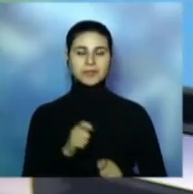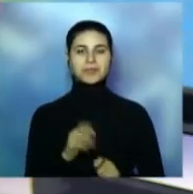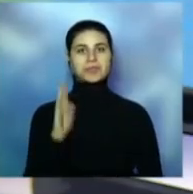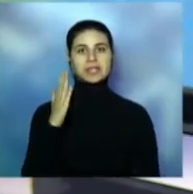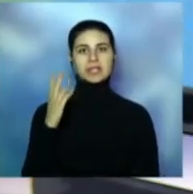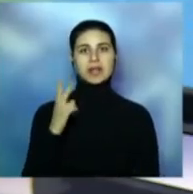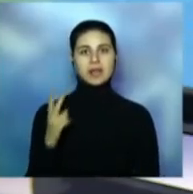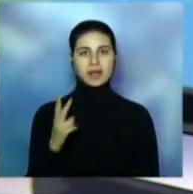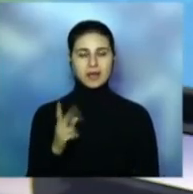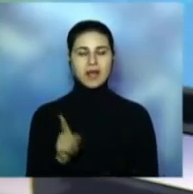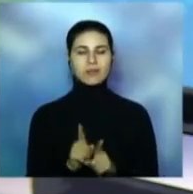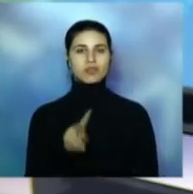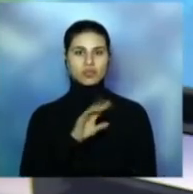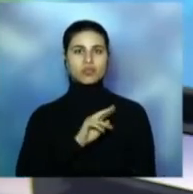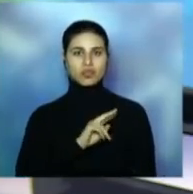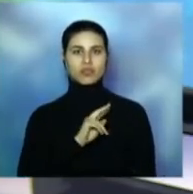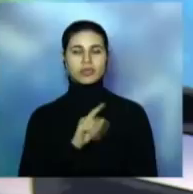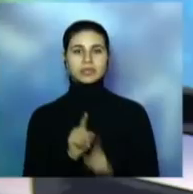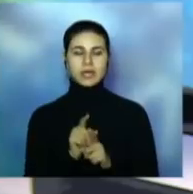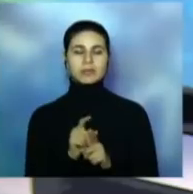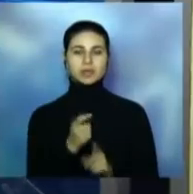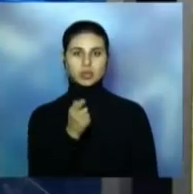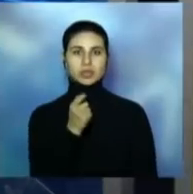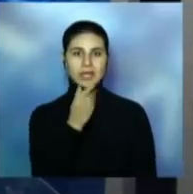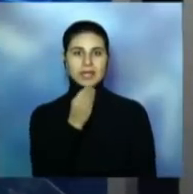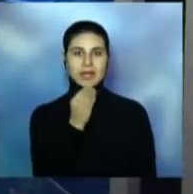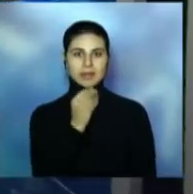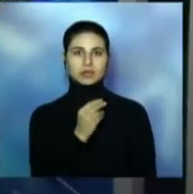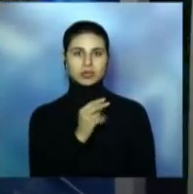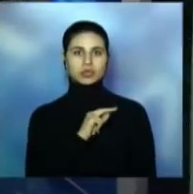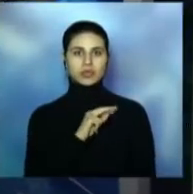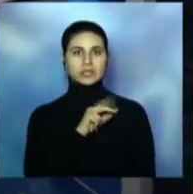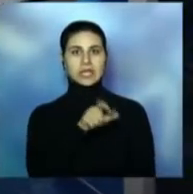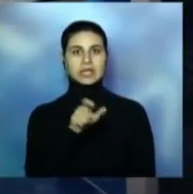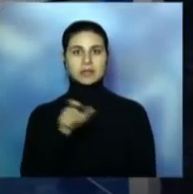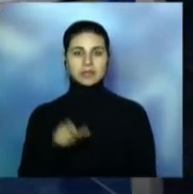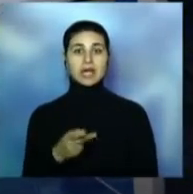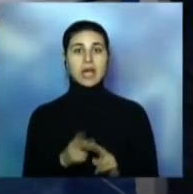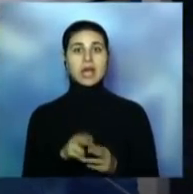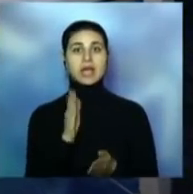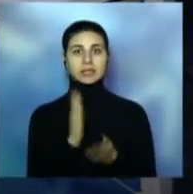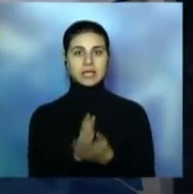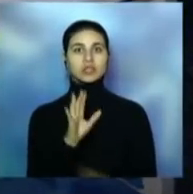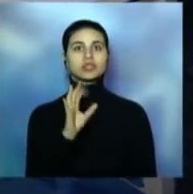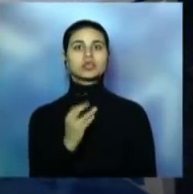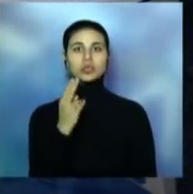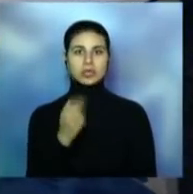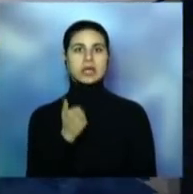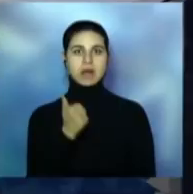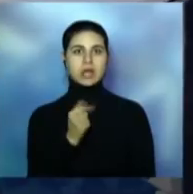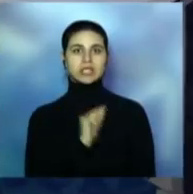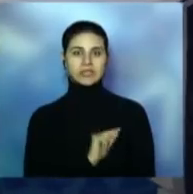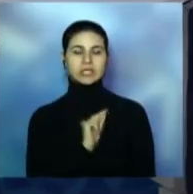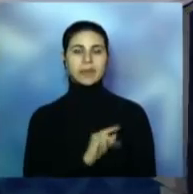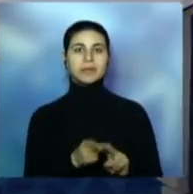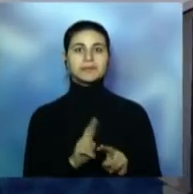ვიყურებით, თუნდაც გარეგნული თვალსაზრისით, და სიმპათიურობას ვცდილობთ საზოგადოების თვალში, ეს არის სოციალური ჯანსაღი თვისება,